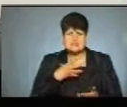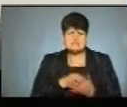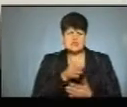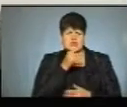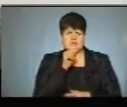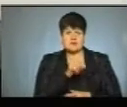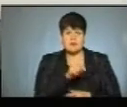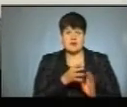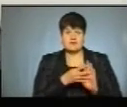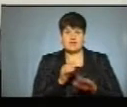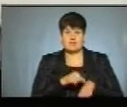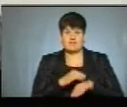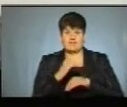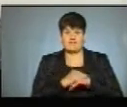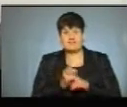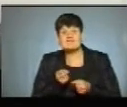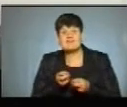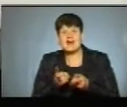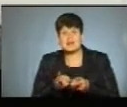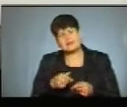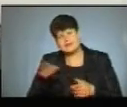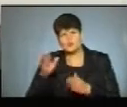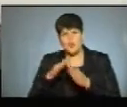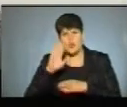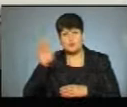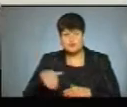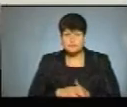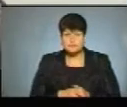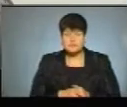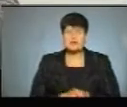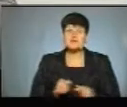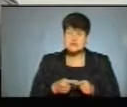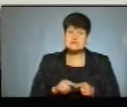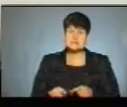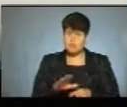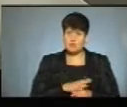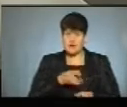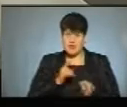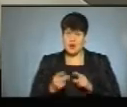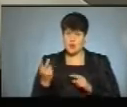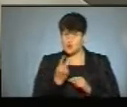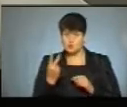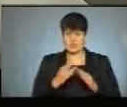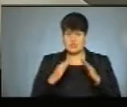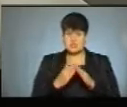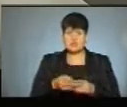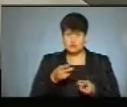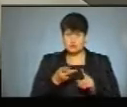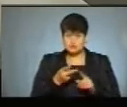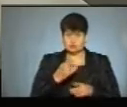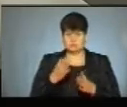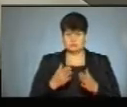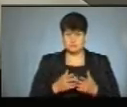в 9-й годині вечора нас вже виганяли діть додому. От. Тобто це була реально другий дім, друга домівка для... І